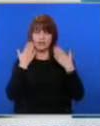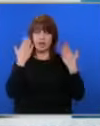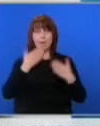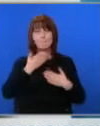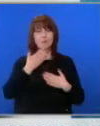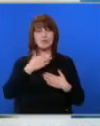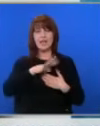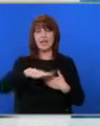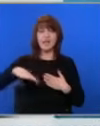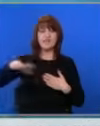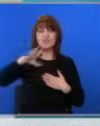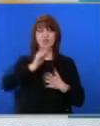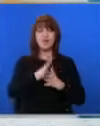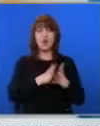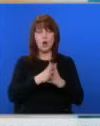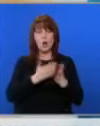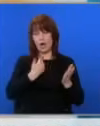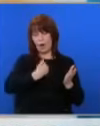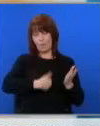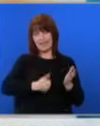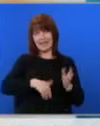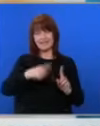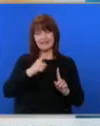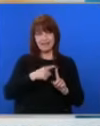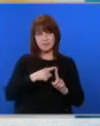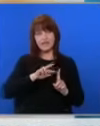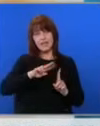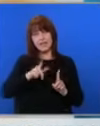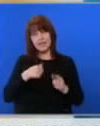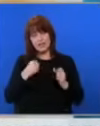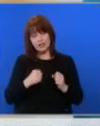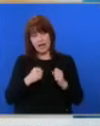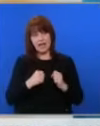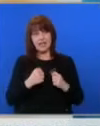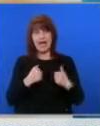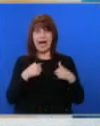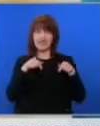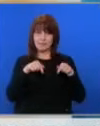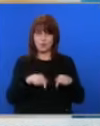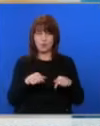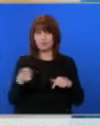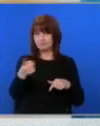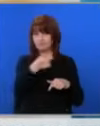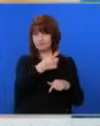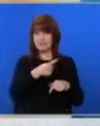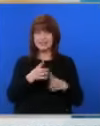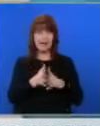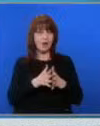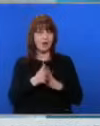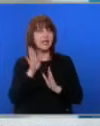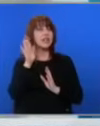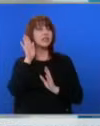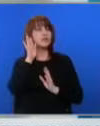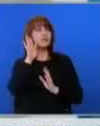послание към всички хора с трансплантация или на които такава им предстои. Аз съм тук заради тях и заради това да чуя